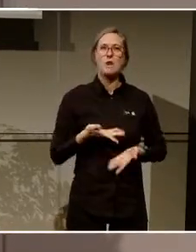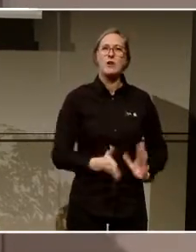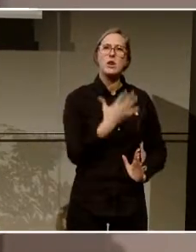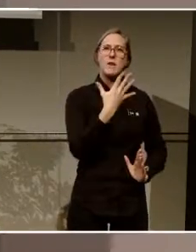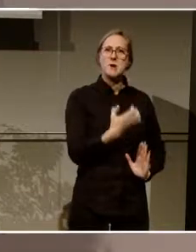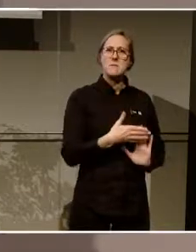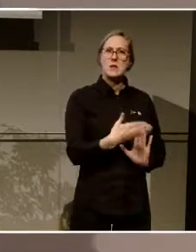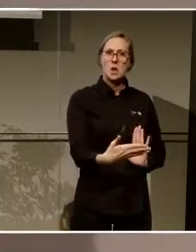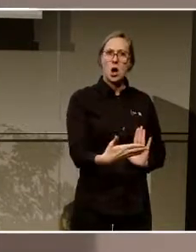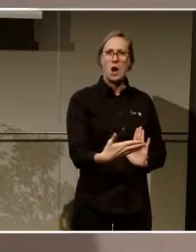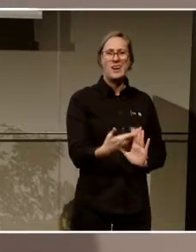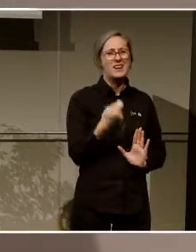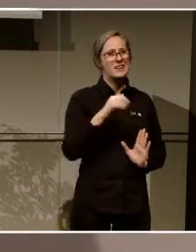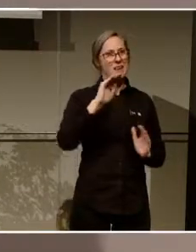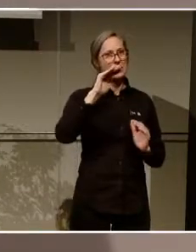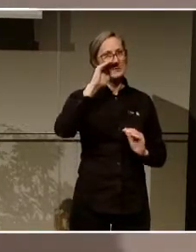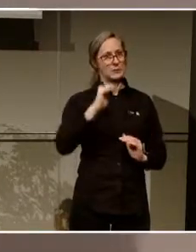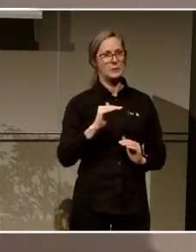50-talisterna ligger lite lägre.